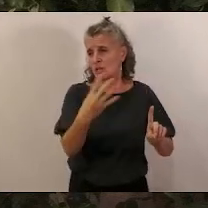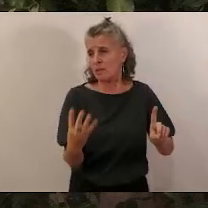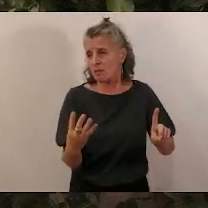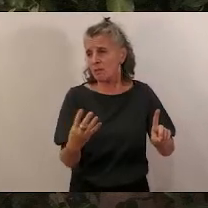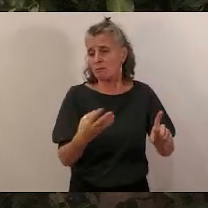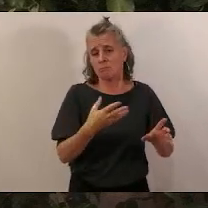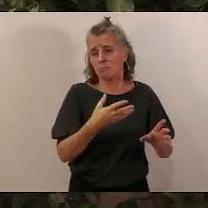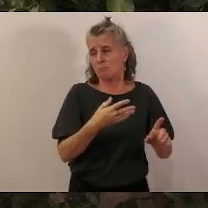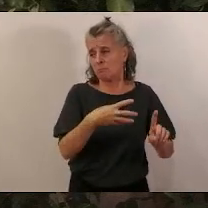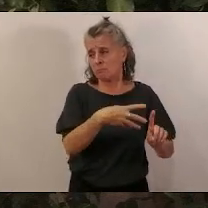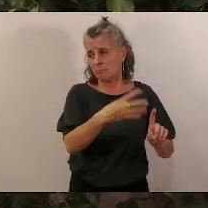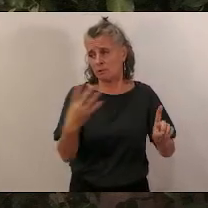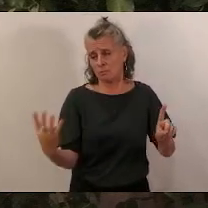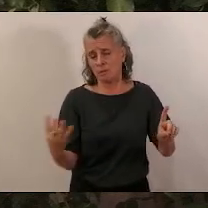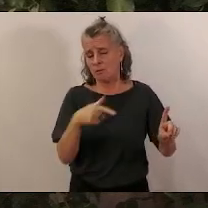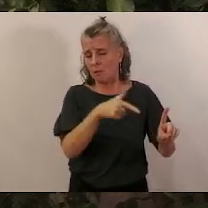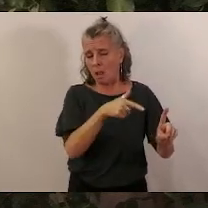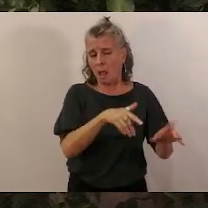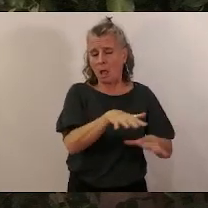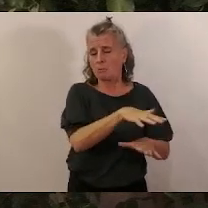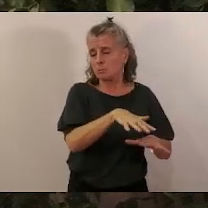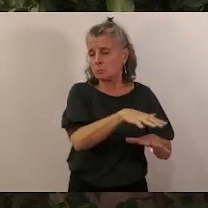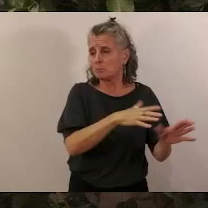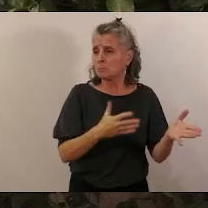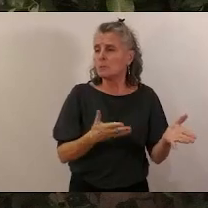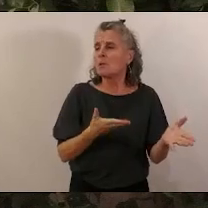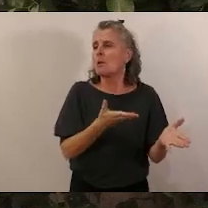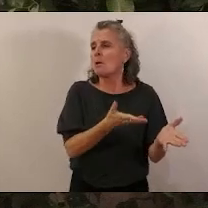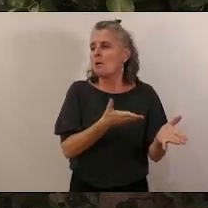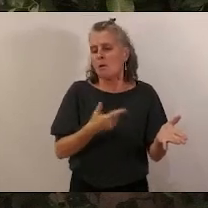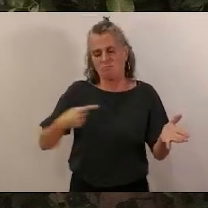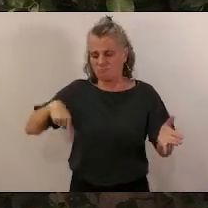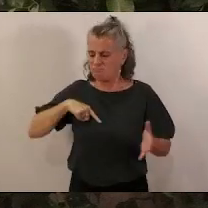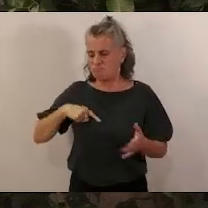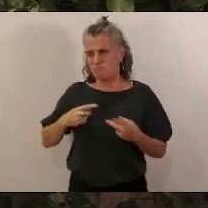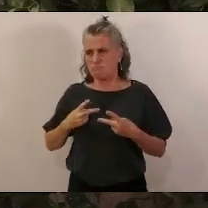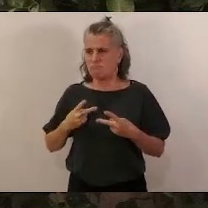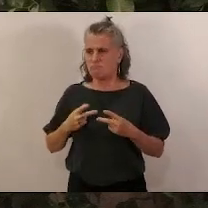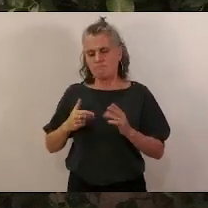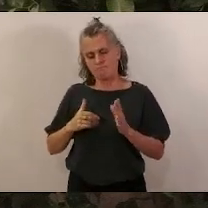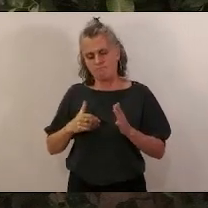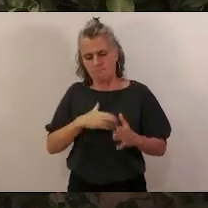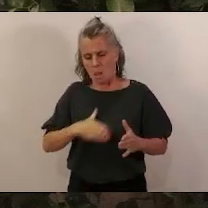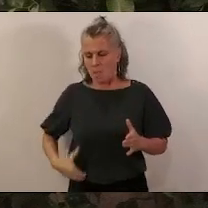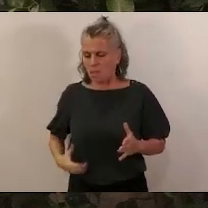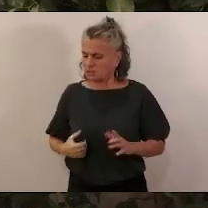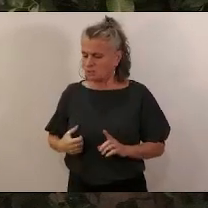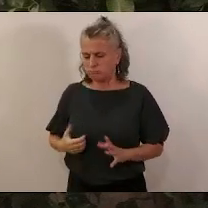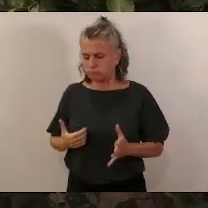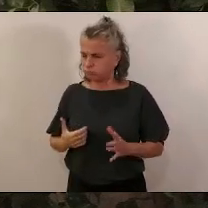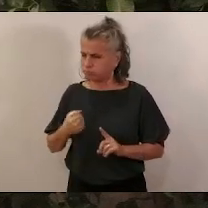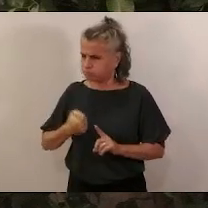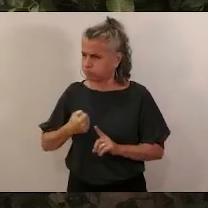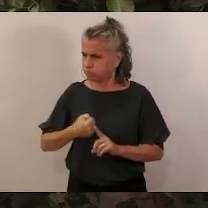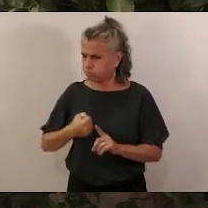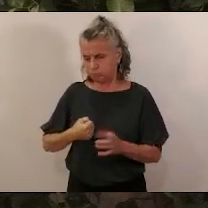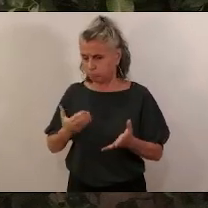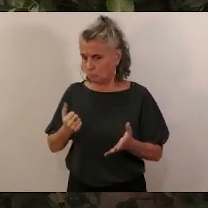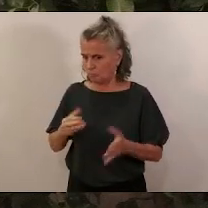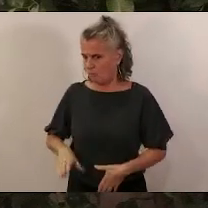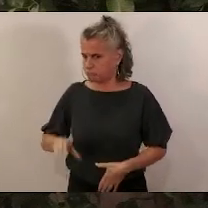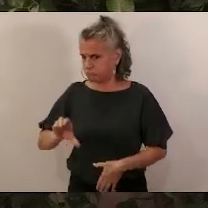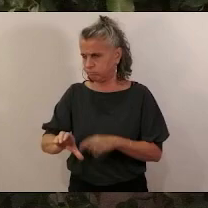LGBTQIA+. C'est une politique volontaire de la mairie parce qu'il est totalement inacceptable qu'à notre époque